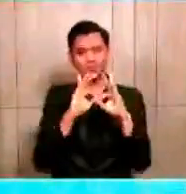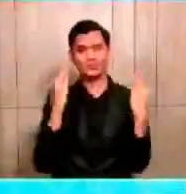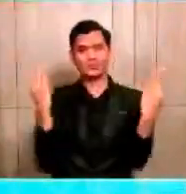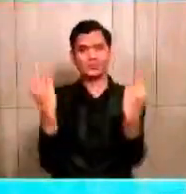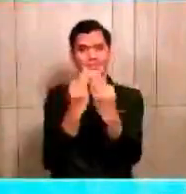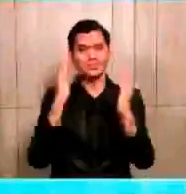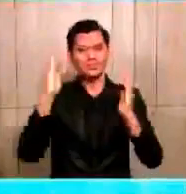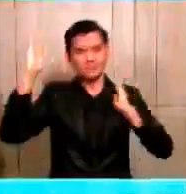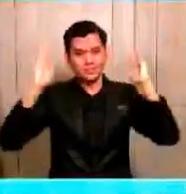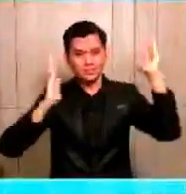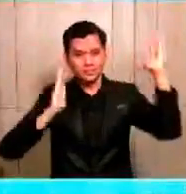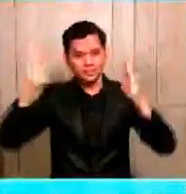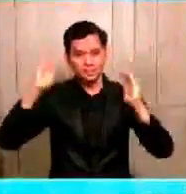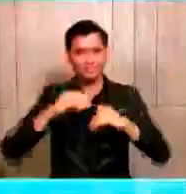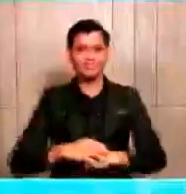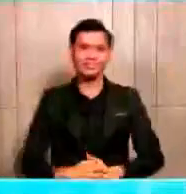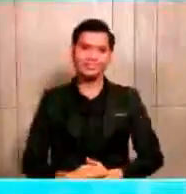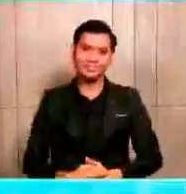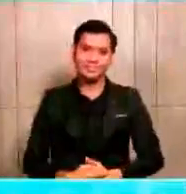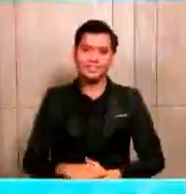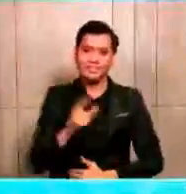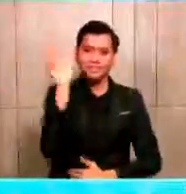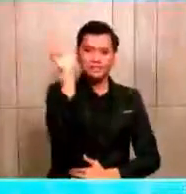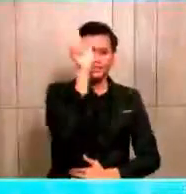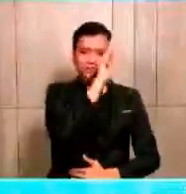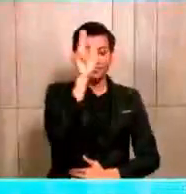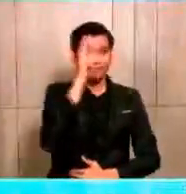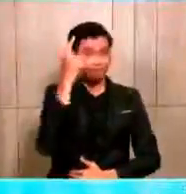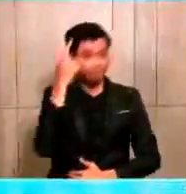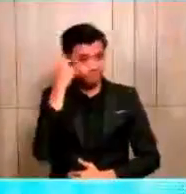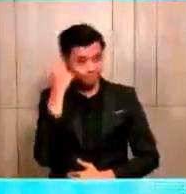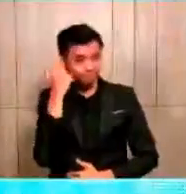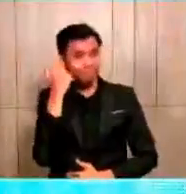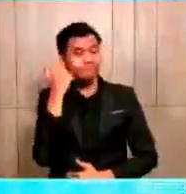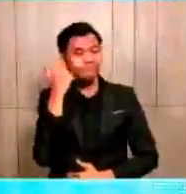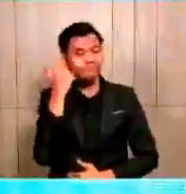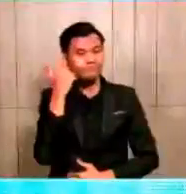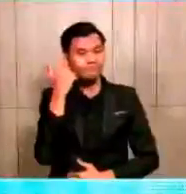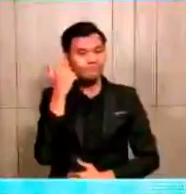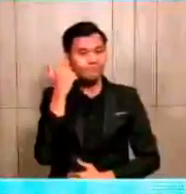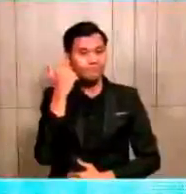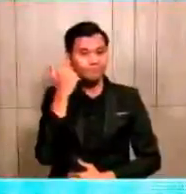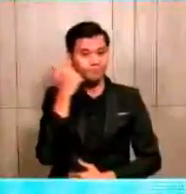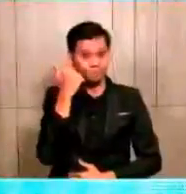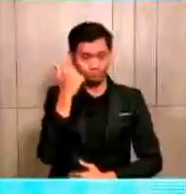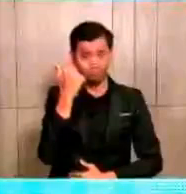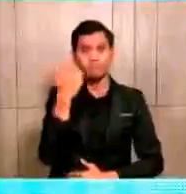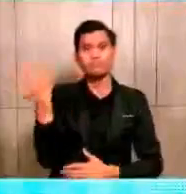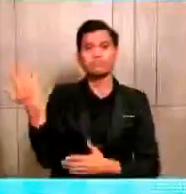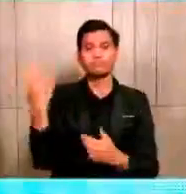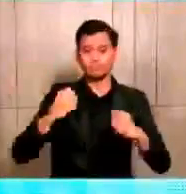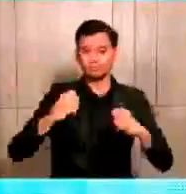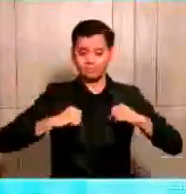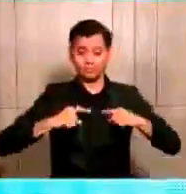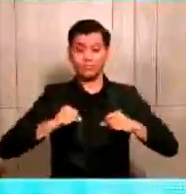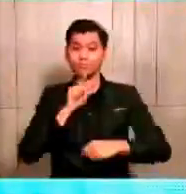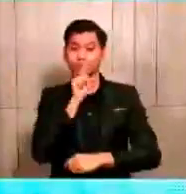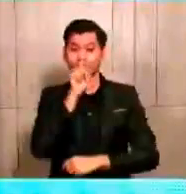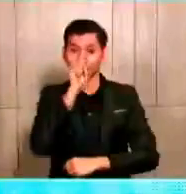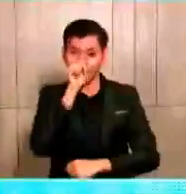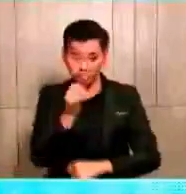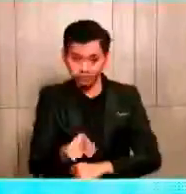keseluruhannya kerajaan sedia maklum sektor swasta merupakan penyumbang utama